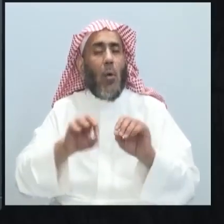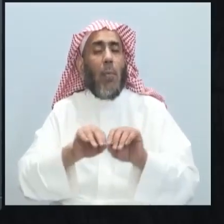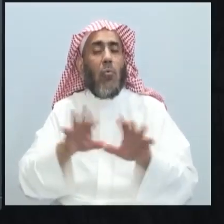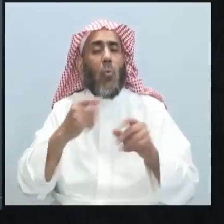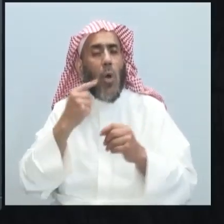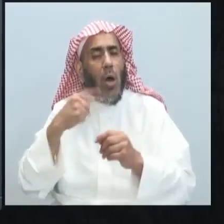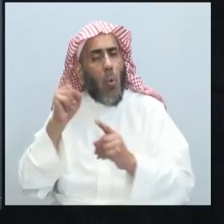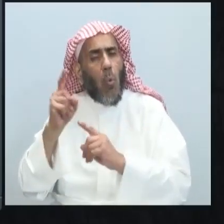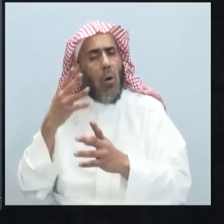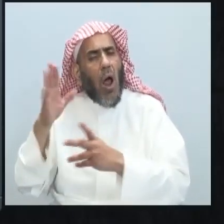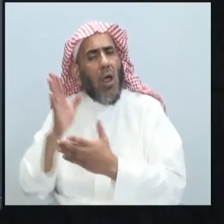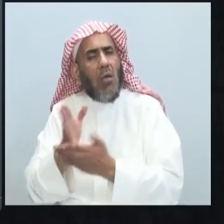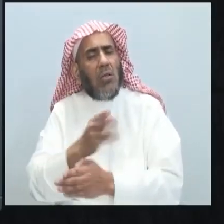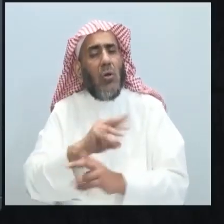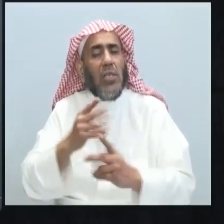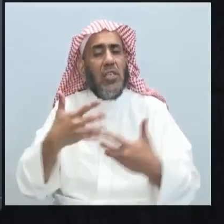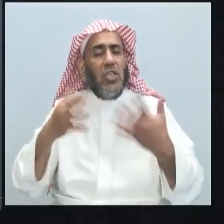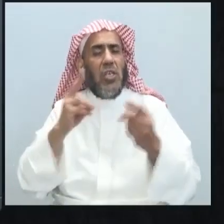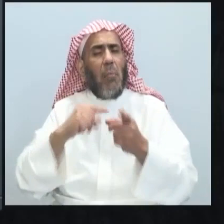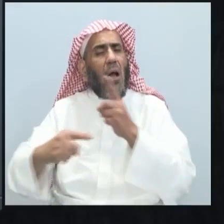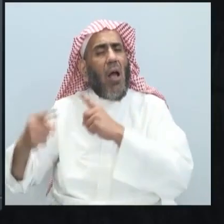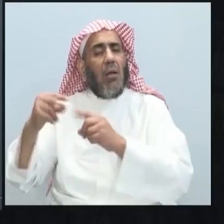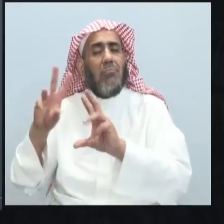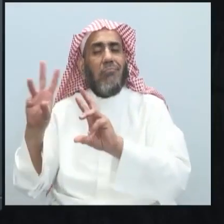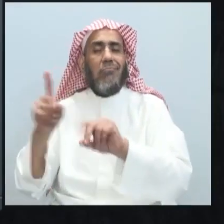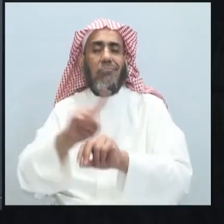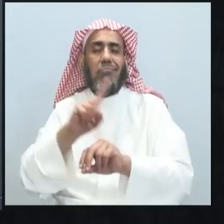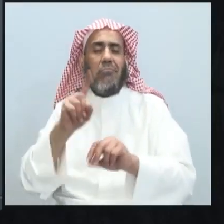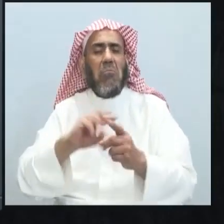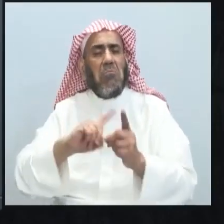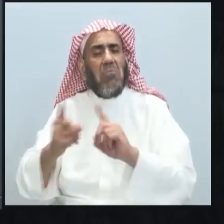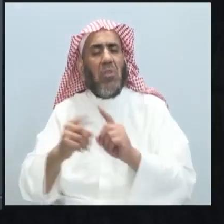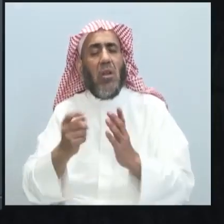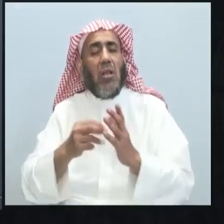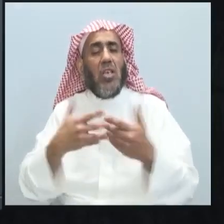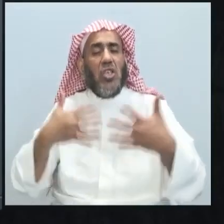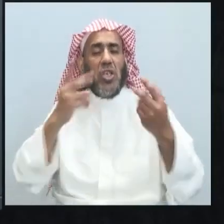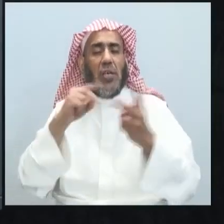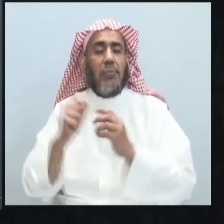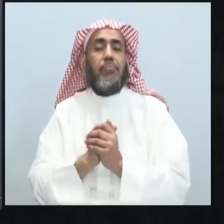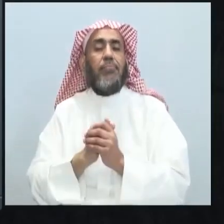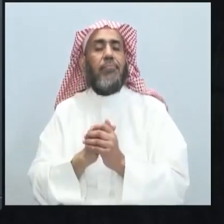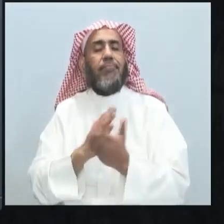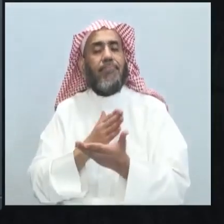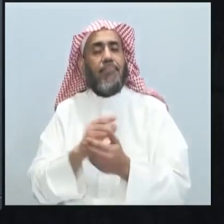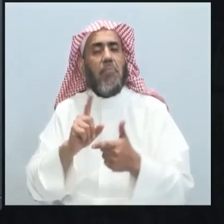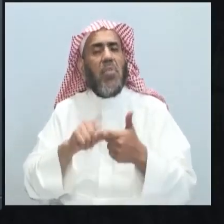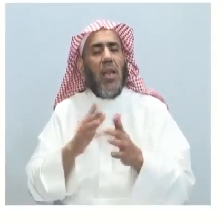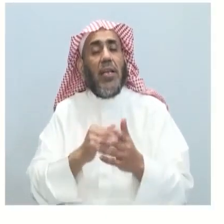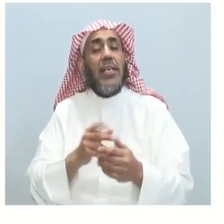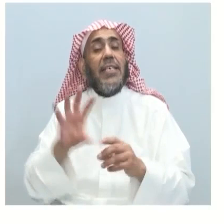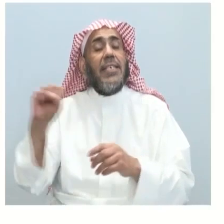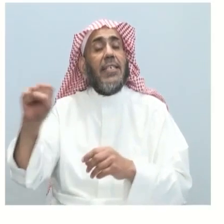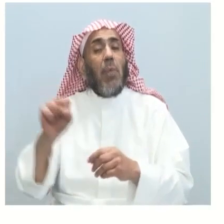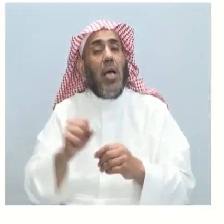هم يرون ذلك وليس الشعر كما كانوا يذكرون تلك المدارس او النظم ل طريقه الشعر القديم سمات